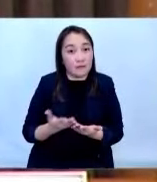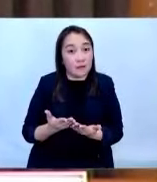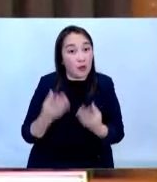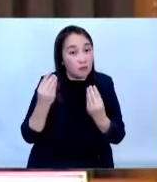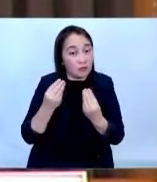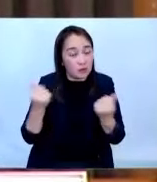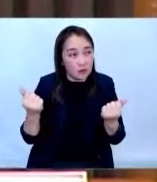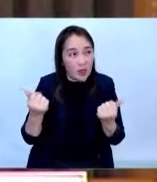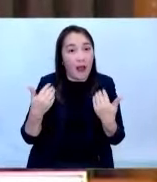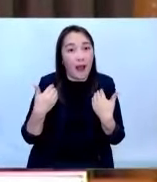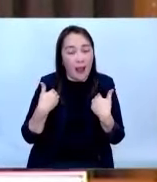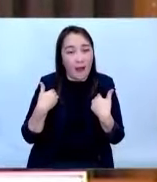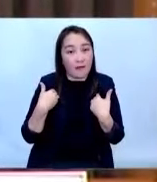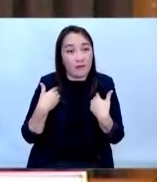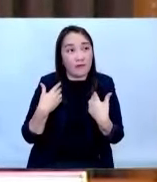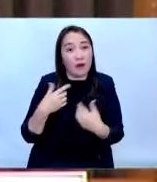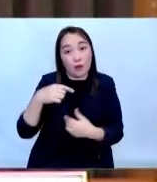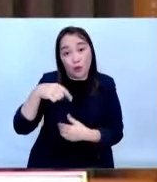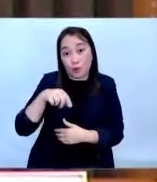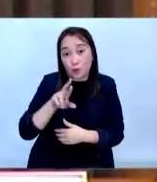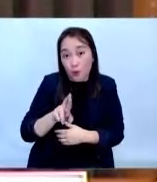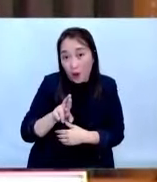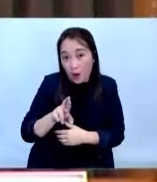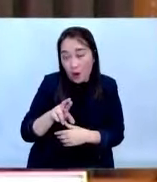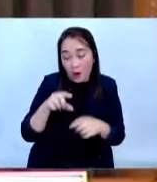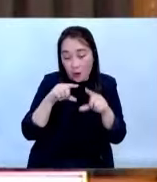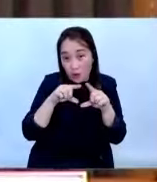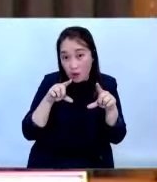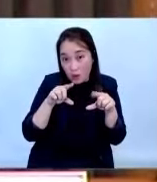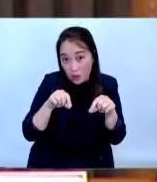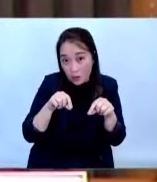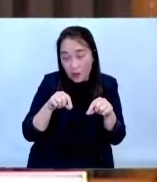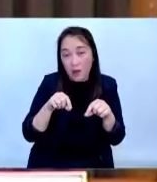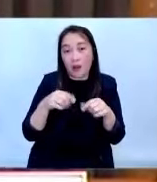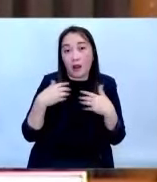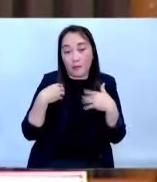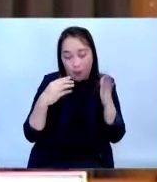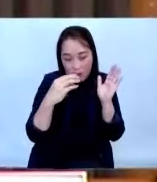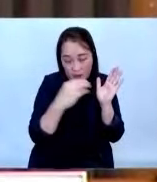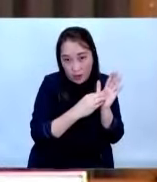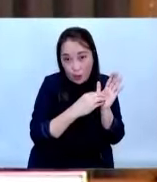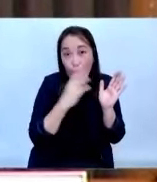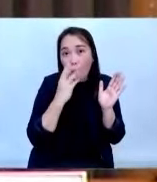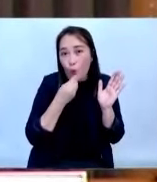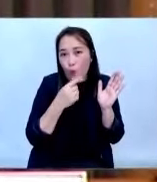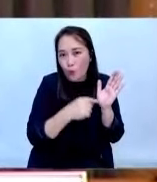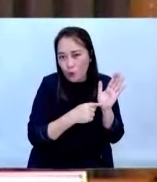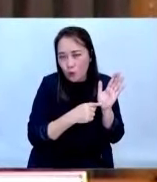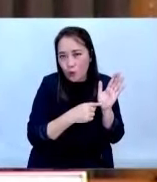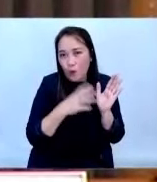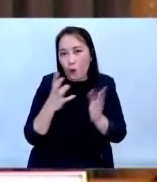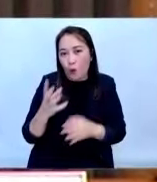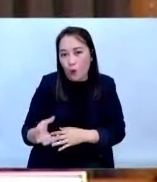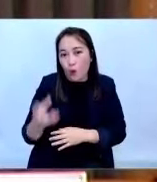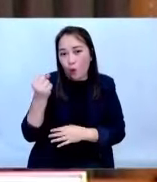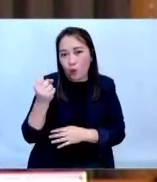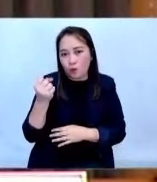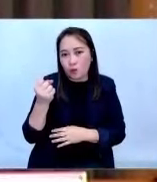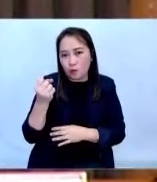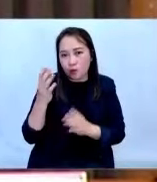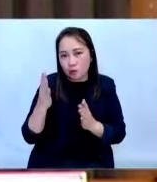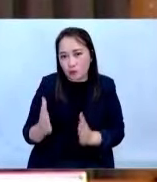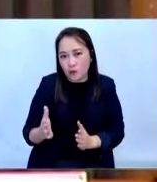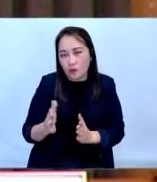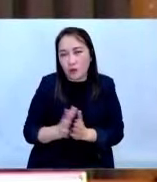QR code na may code din para naka-indicate kung kanino at mas madali pong ma-determine